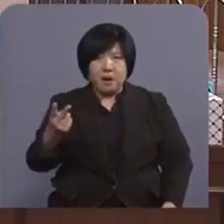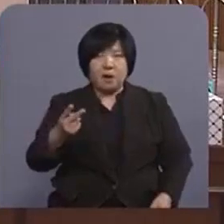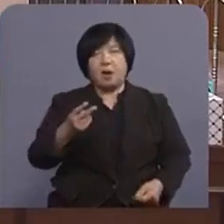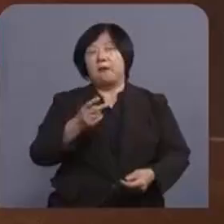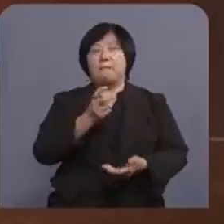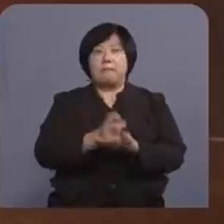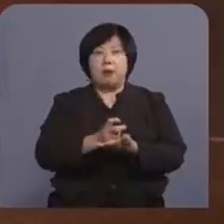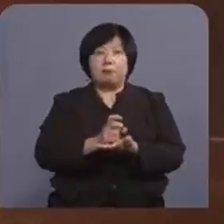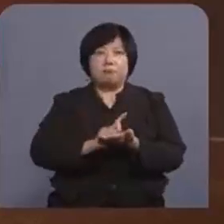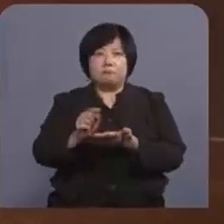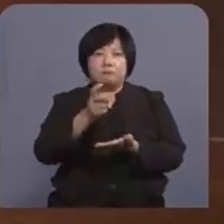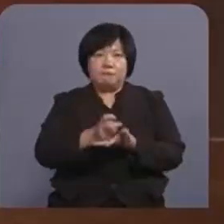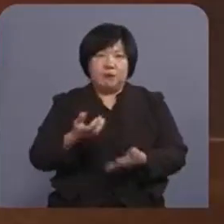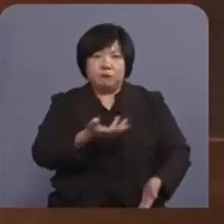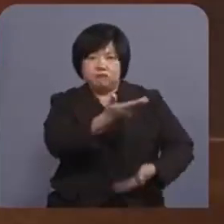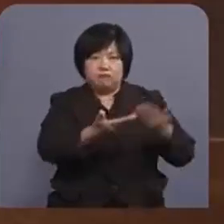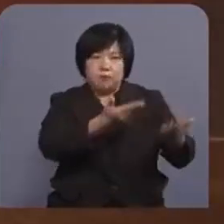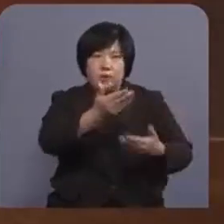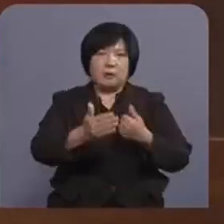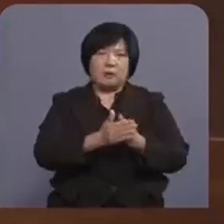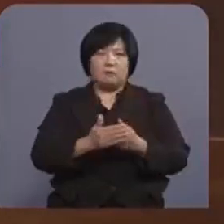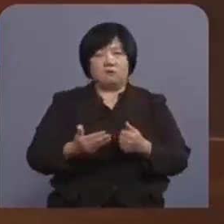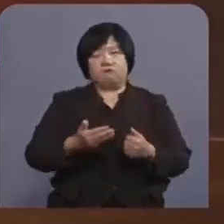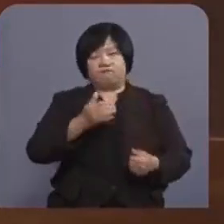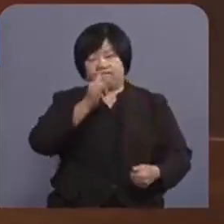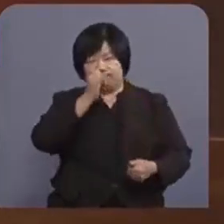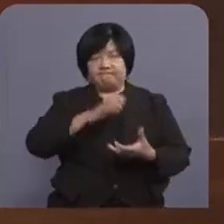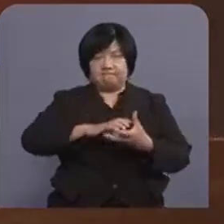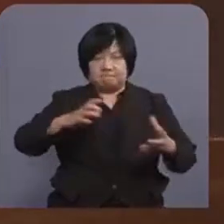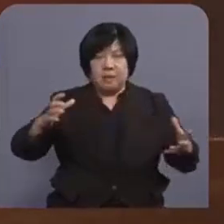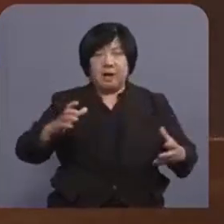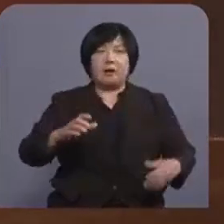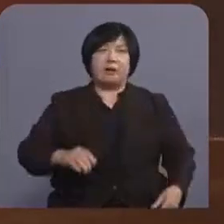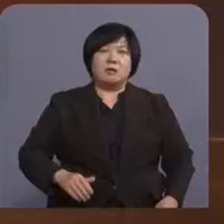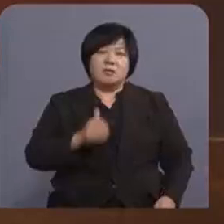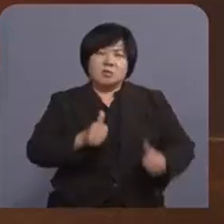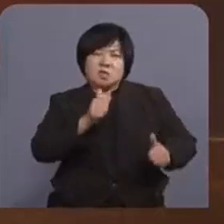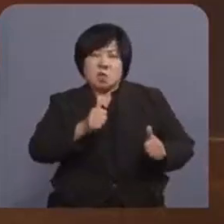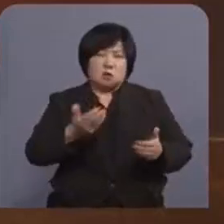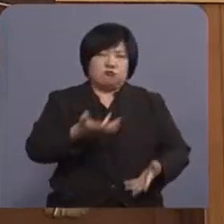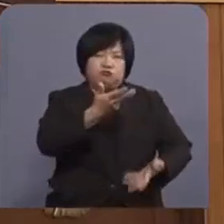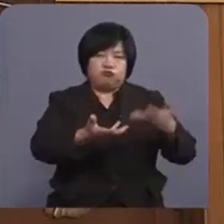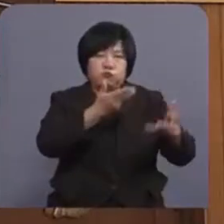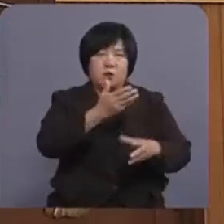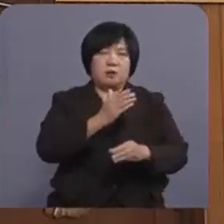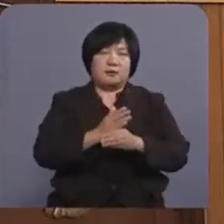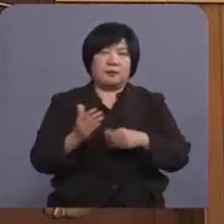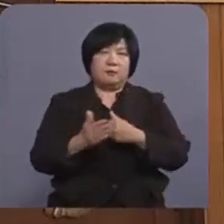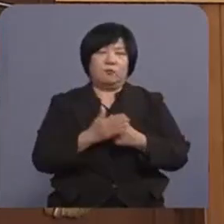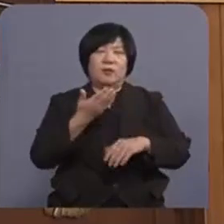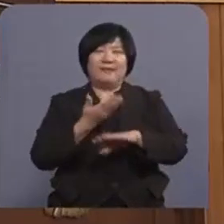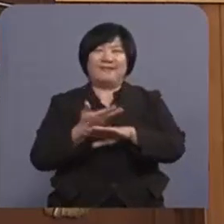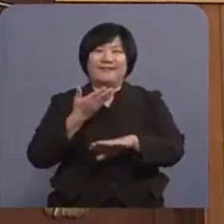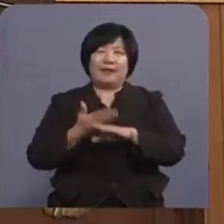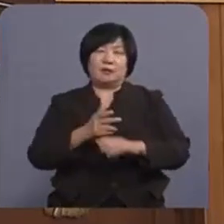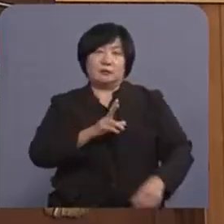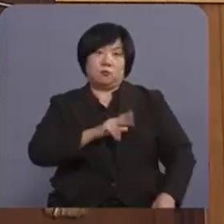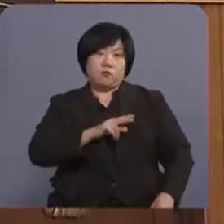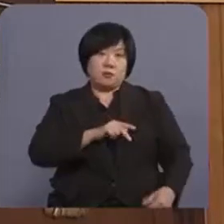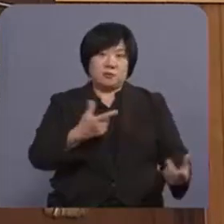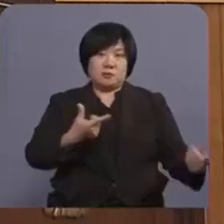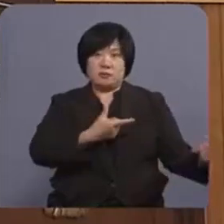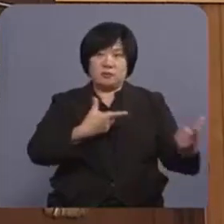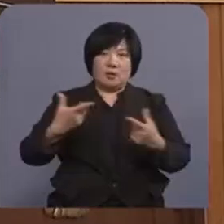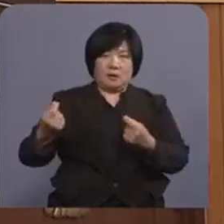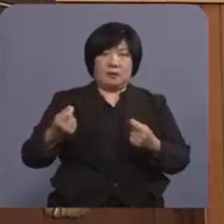하니까 너무 또 좀 발이 되는 겁니다 너무 경쟁적으로 하는 거라 그래서 다른 의원들이 전부다가